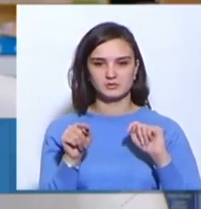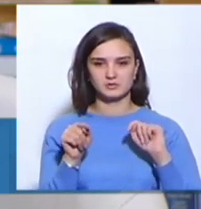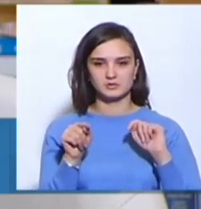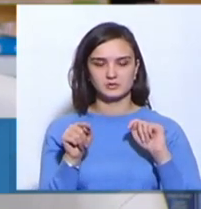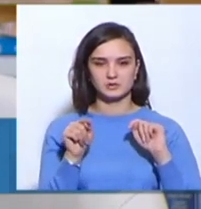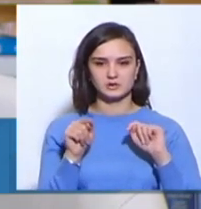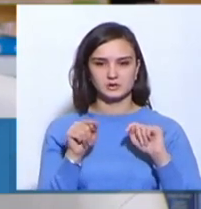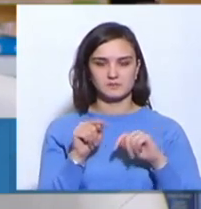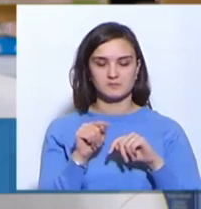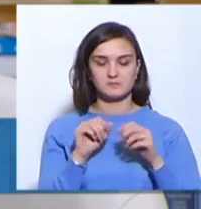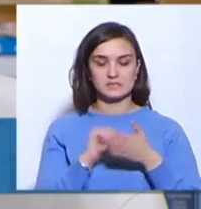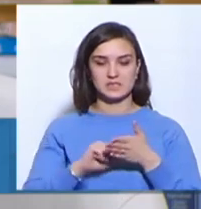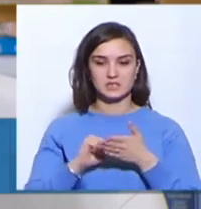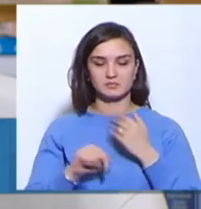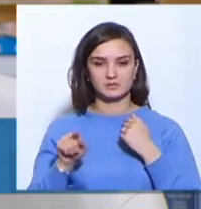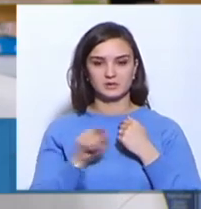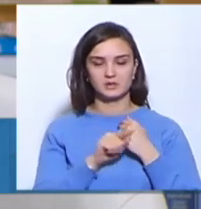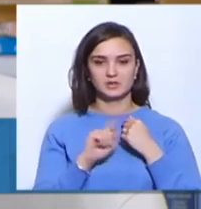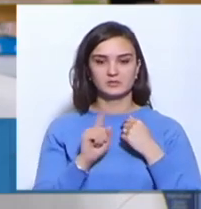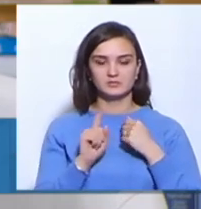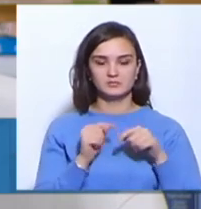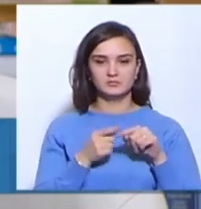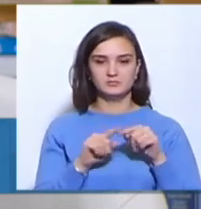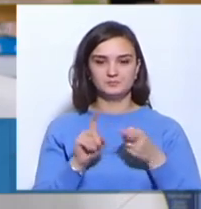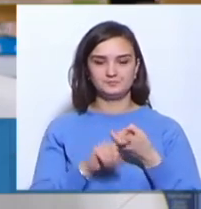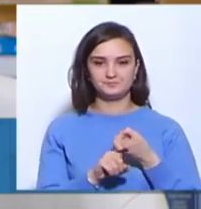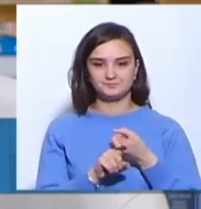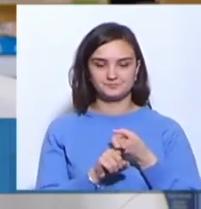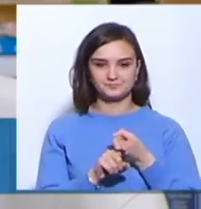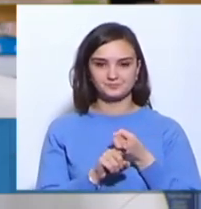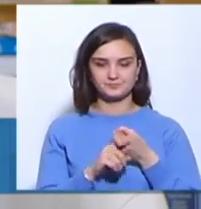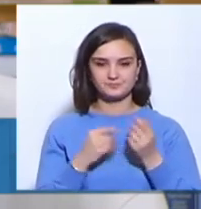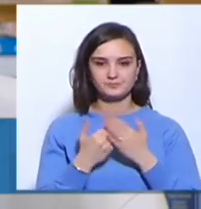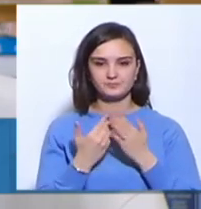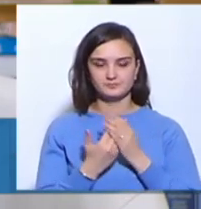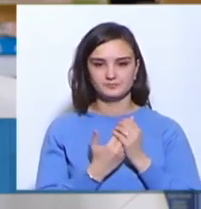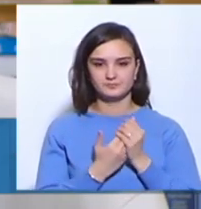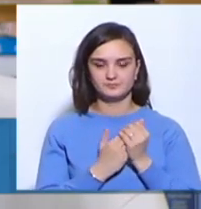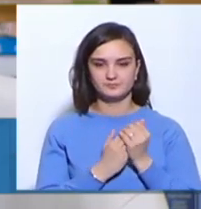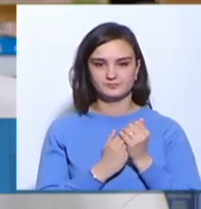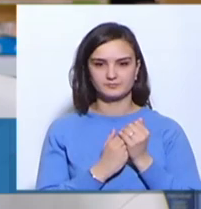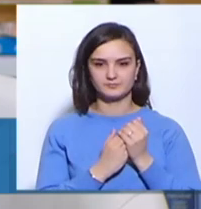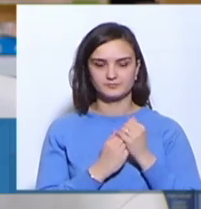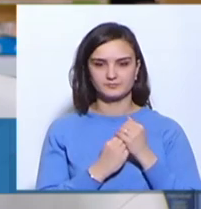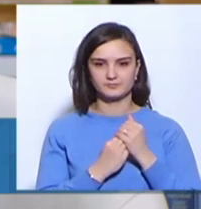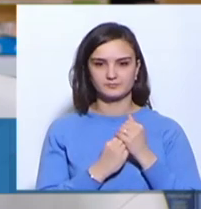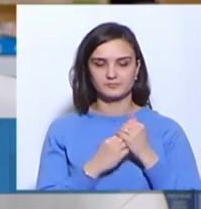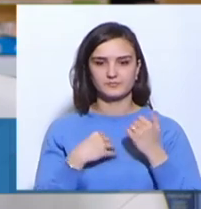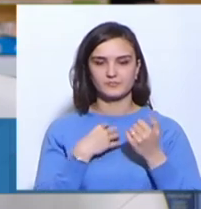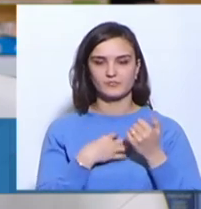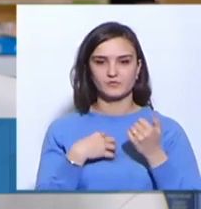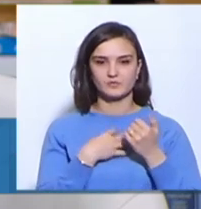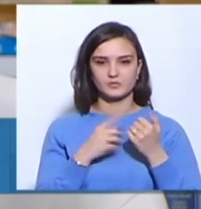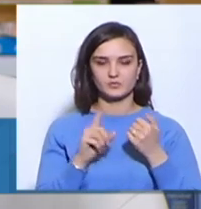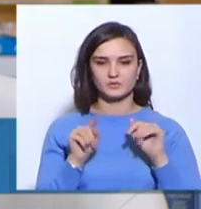იმ ფაქტორებთან, რაც დაკავშირებულია მაგალითად სტადიურობასთან. ანუ მნიშვნელოვანია,